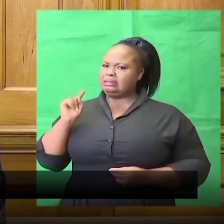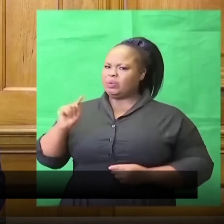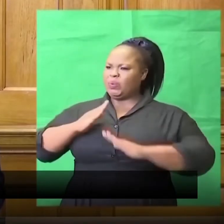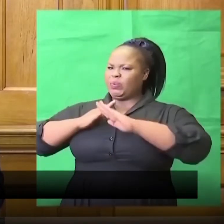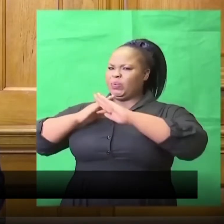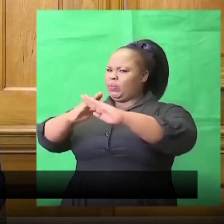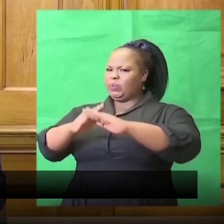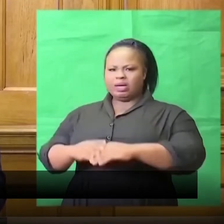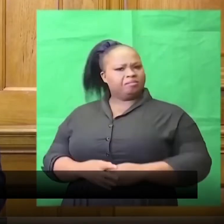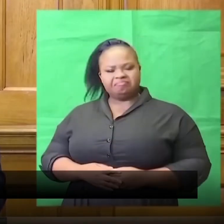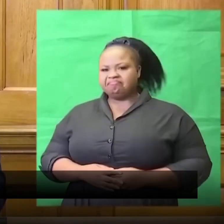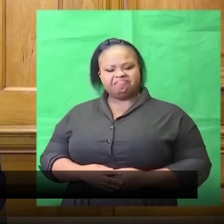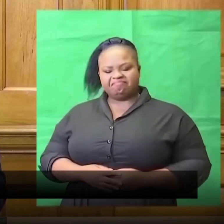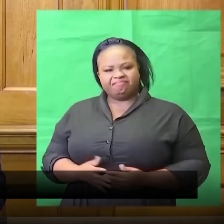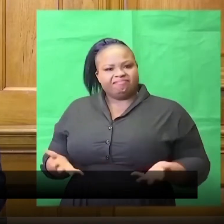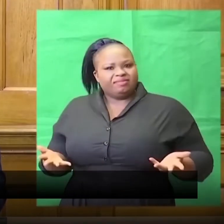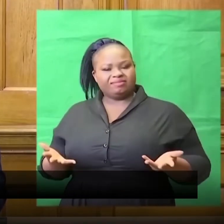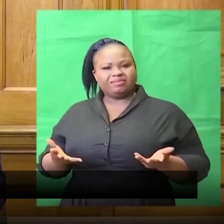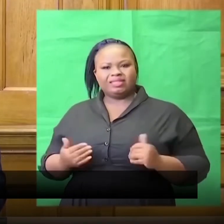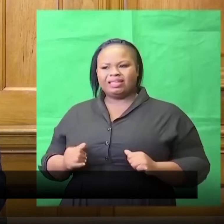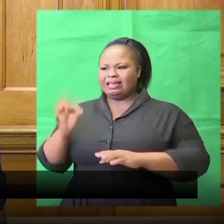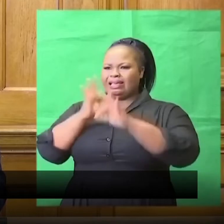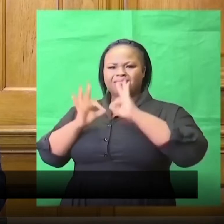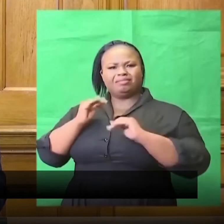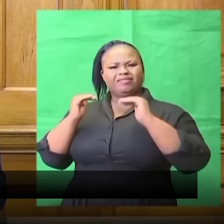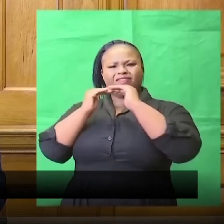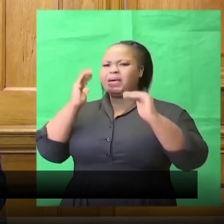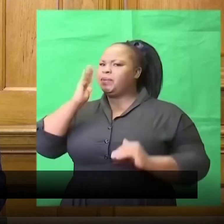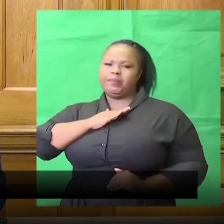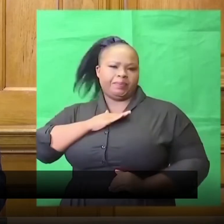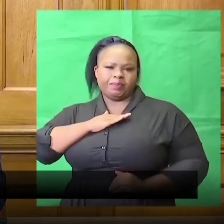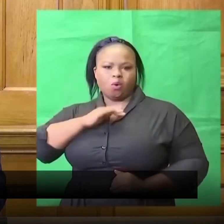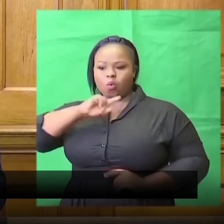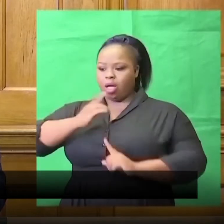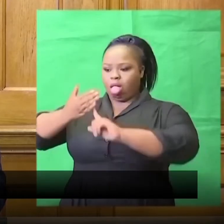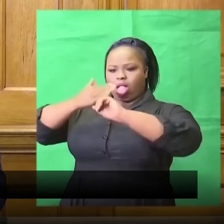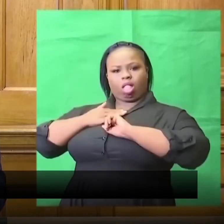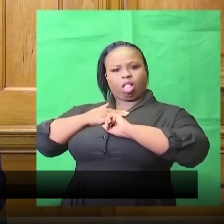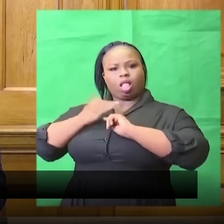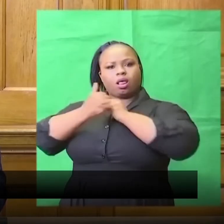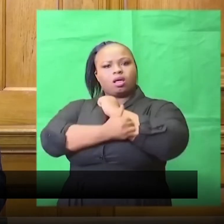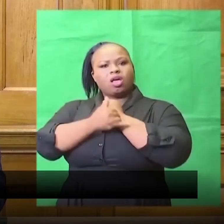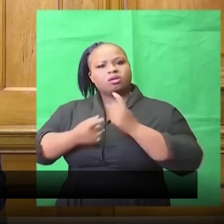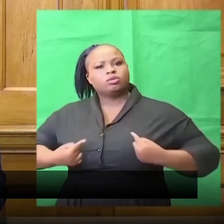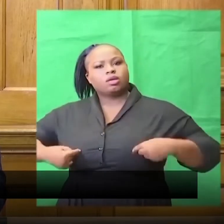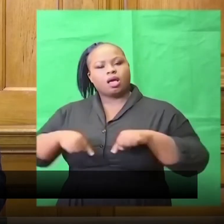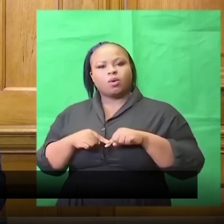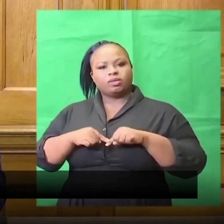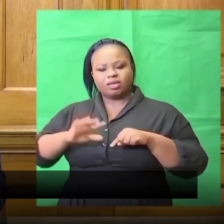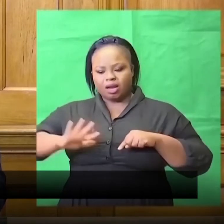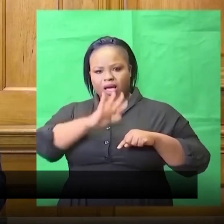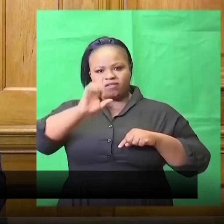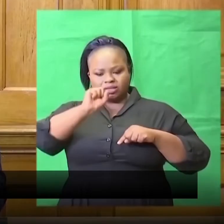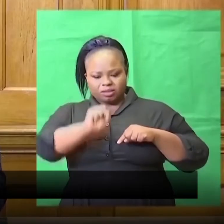látozások diszkriminálják országunkat és a szomszédos testvérországainkat az utazási tilalmaknak nincs tudományos alapja nem